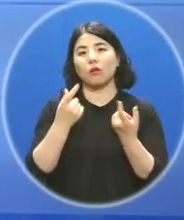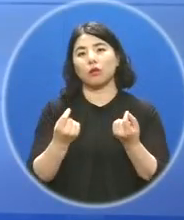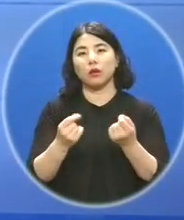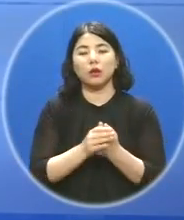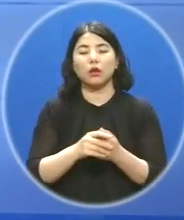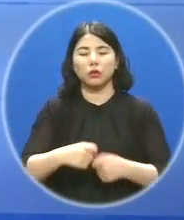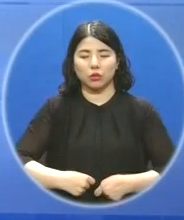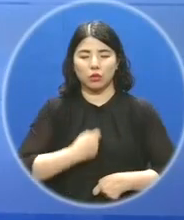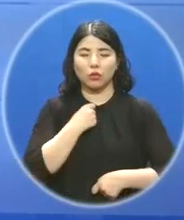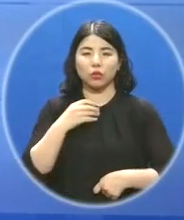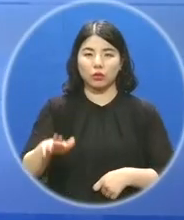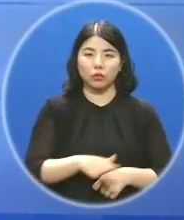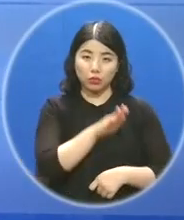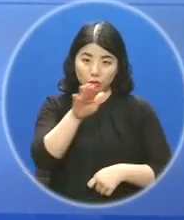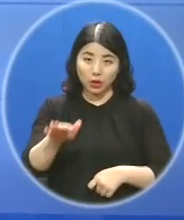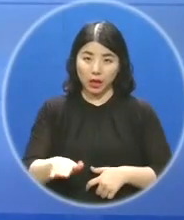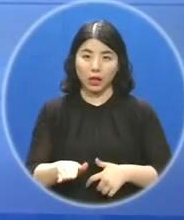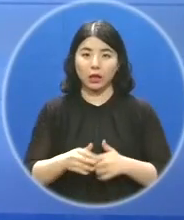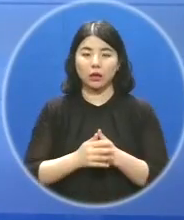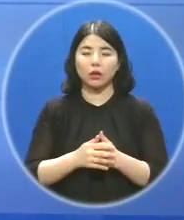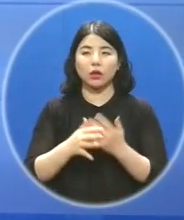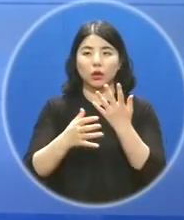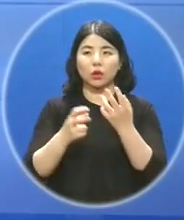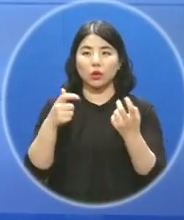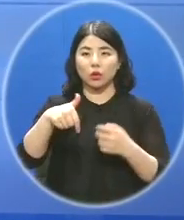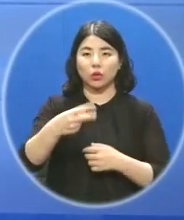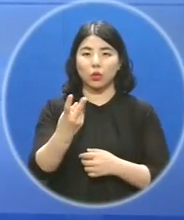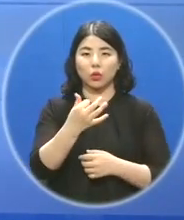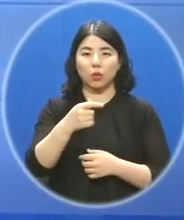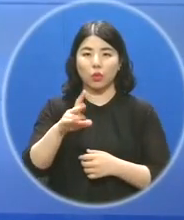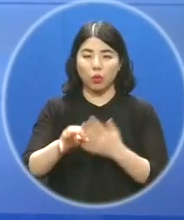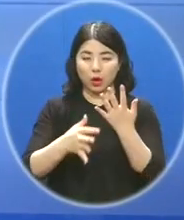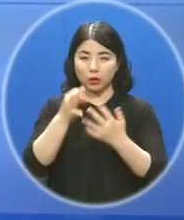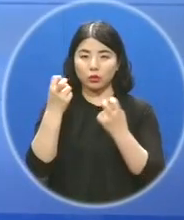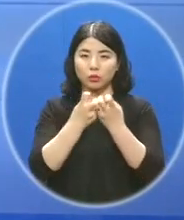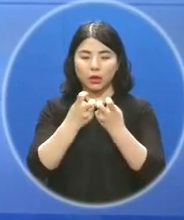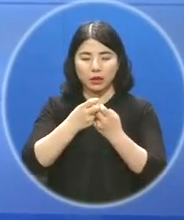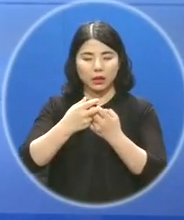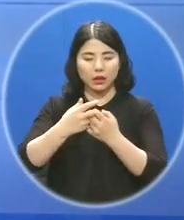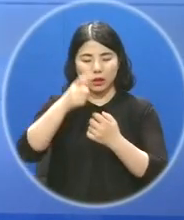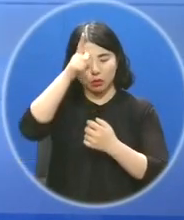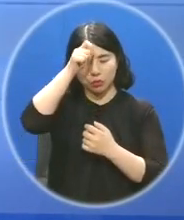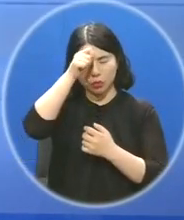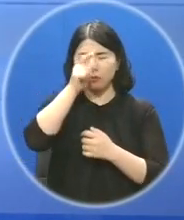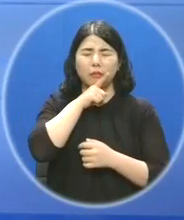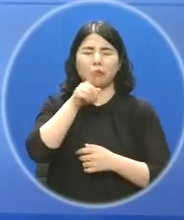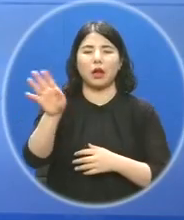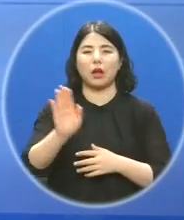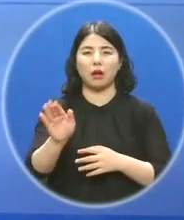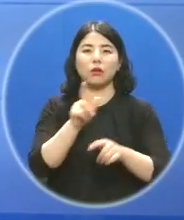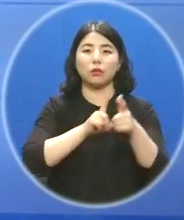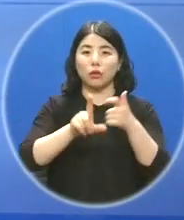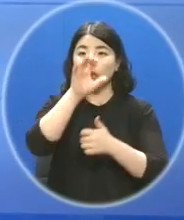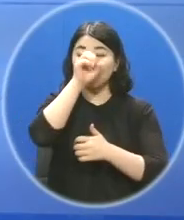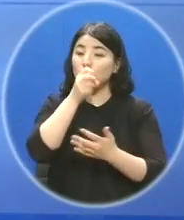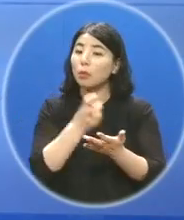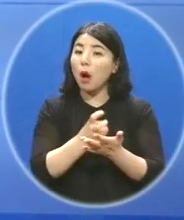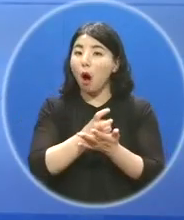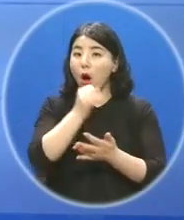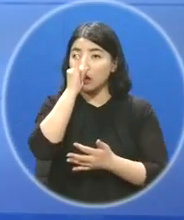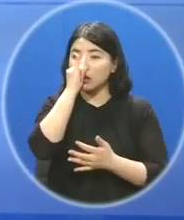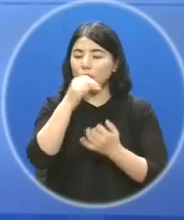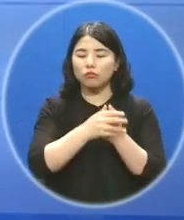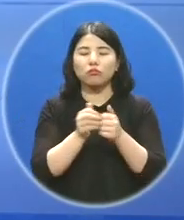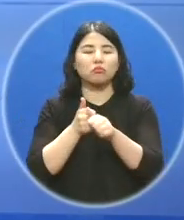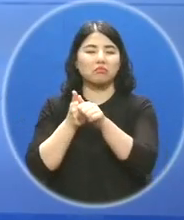사실은 저희들도 이 교황 선출 방식을 고수하겠다 이런 것들은 아닙니다. 사실은 더 좋은 제도가 있다라면